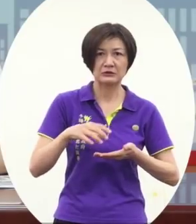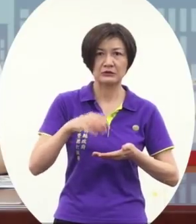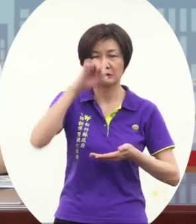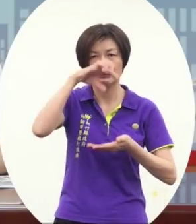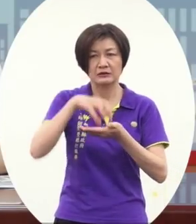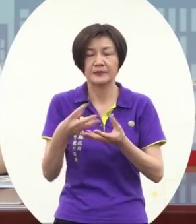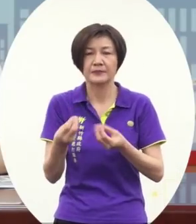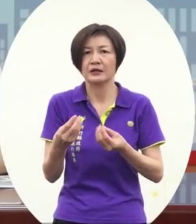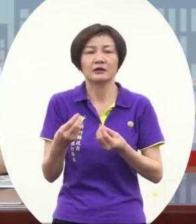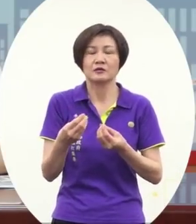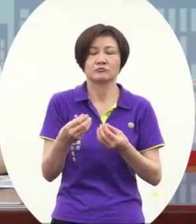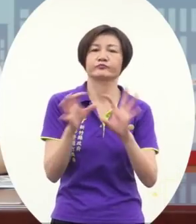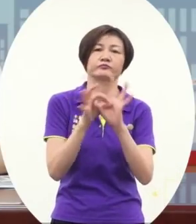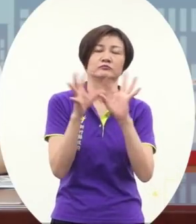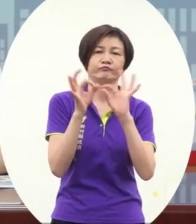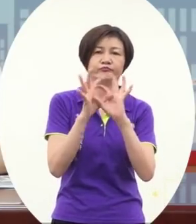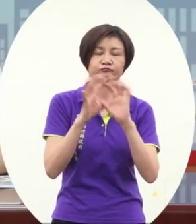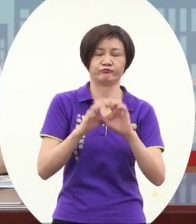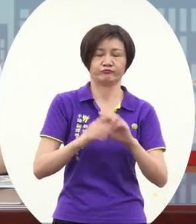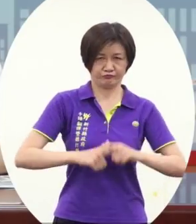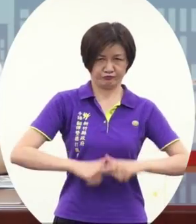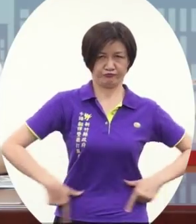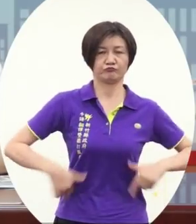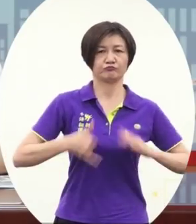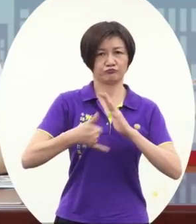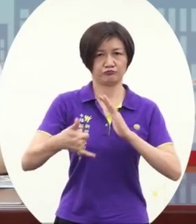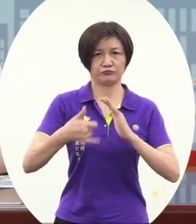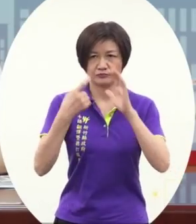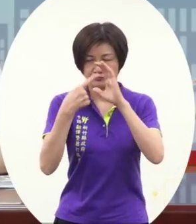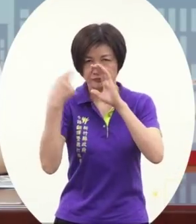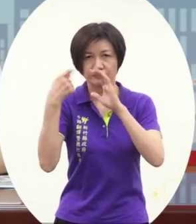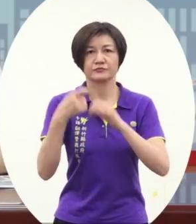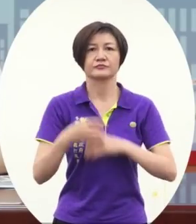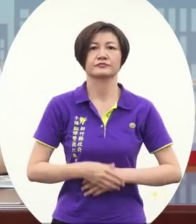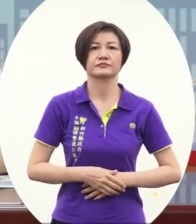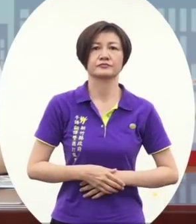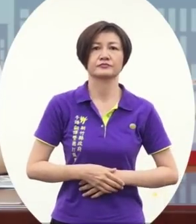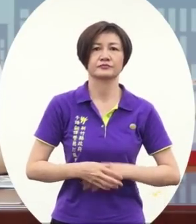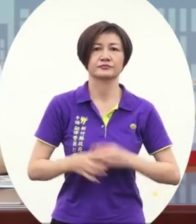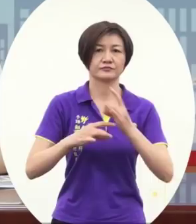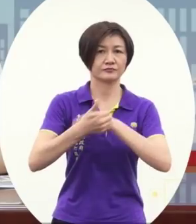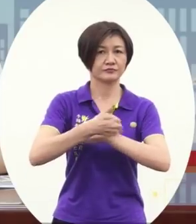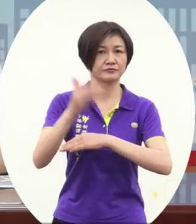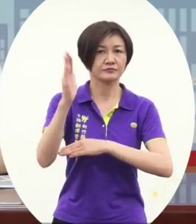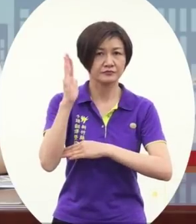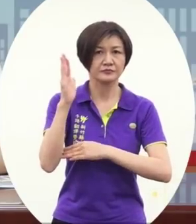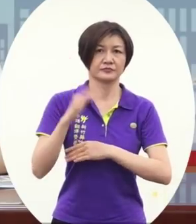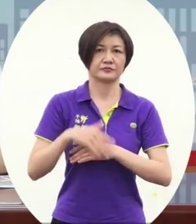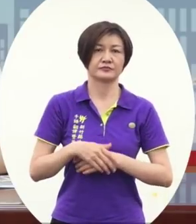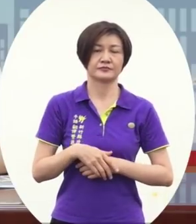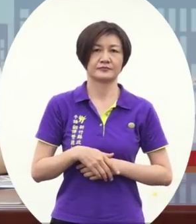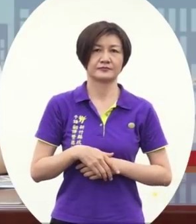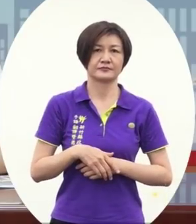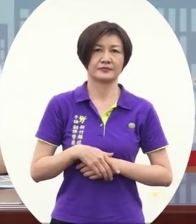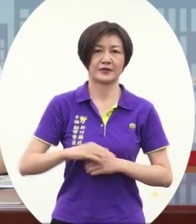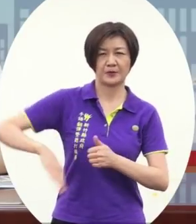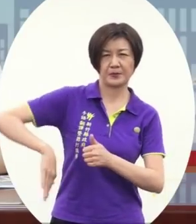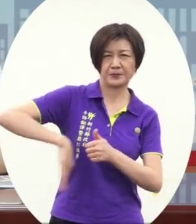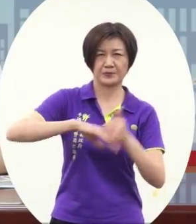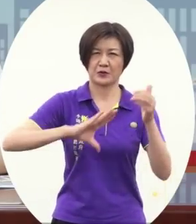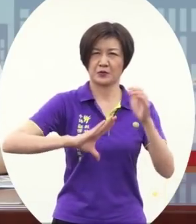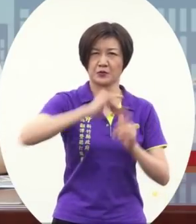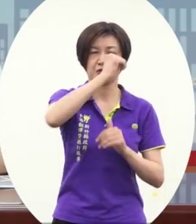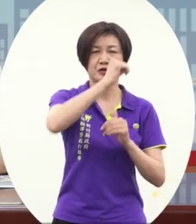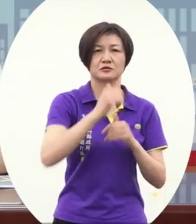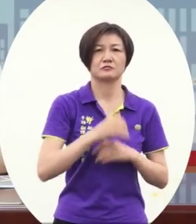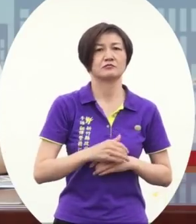一定要踊跃的出来筛检。我们县政府不会把你们遣送回国后